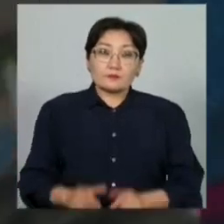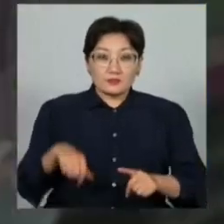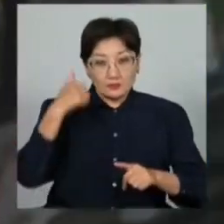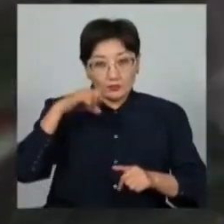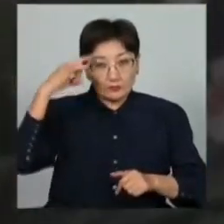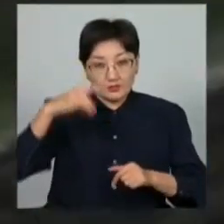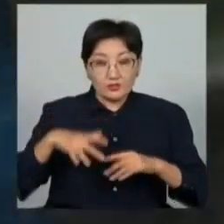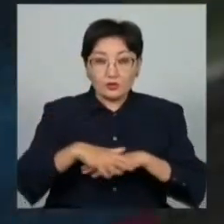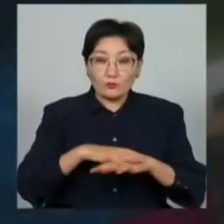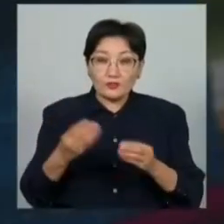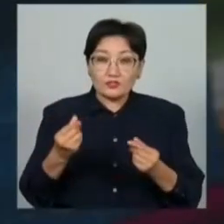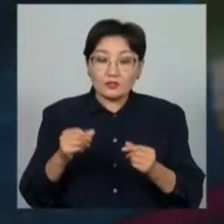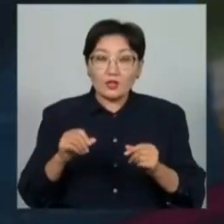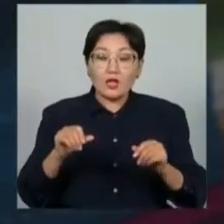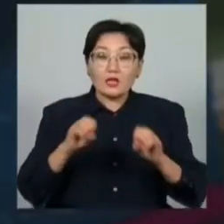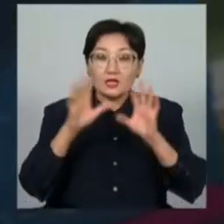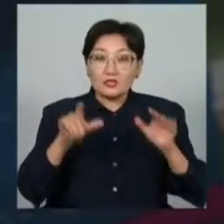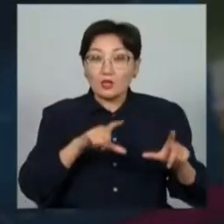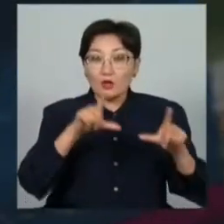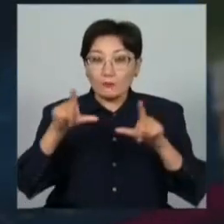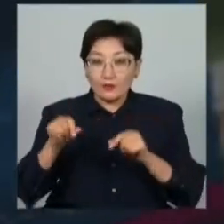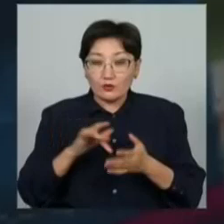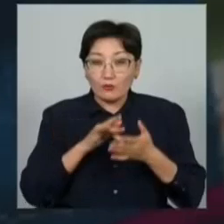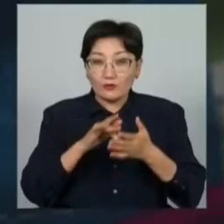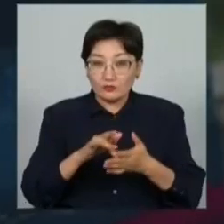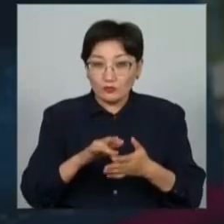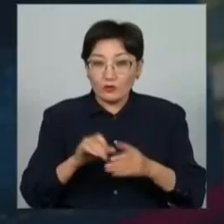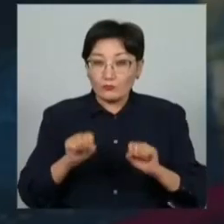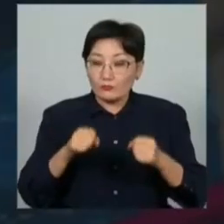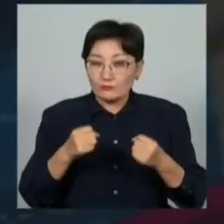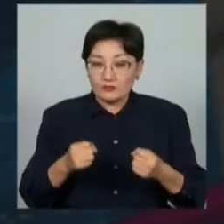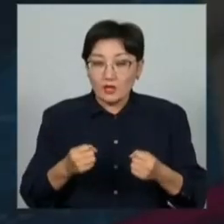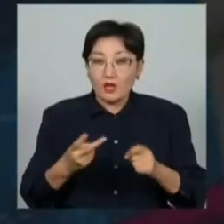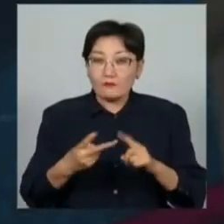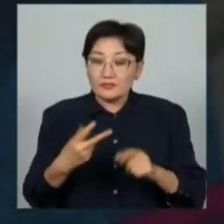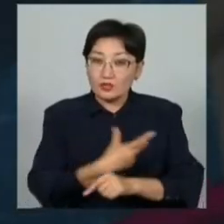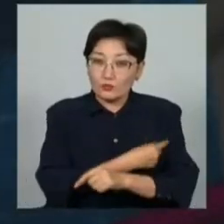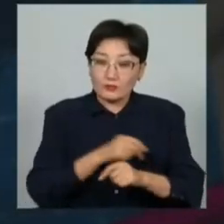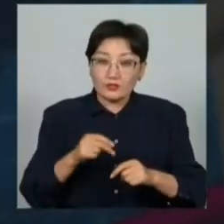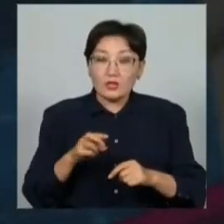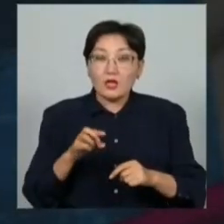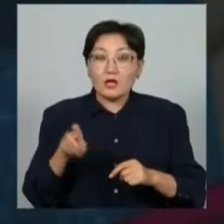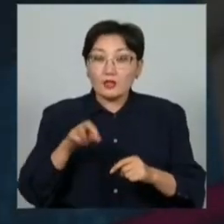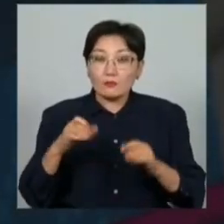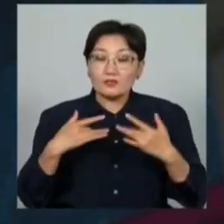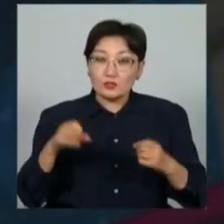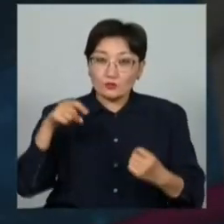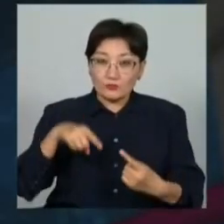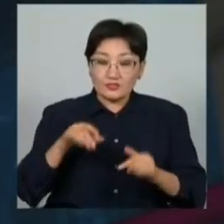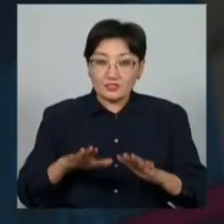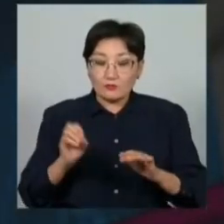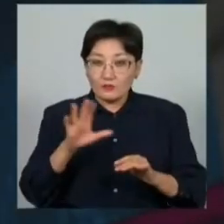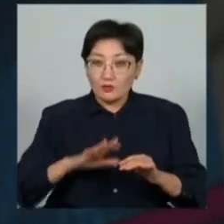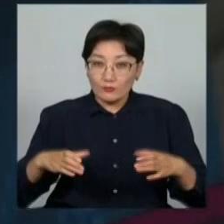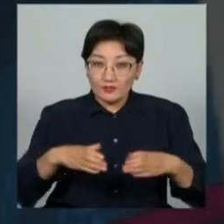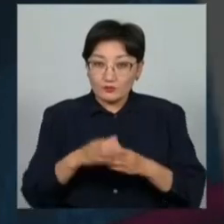Биыл қазақстандықтардың қажылыққа бару бармауы екіталай, оған себеп карантиндік шектеулер мен вакцина. Сауд Арабиясының талабына сәйкес, биыл тек